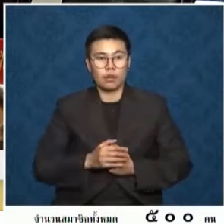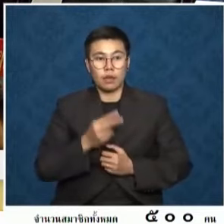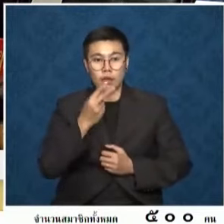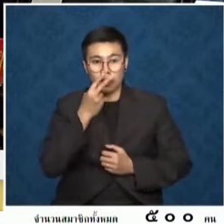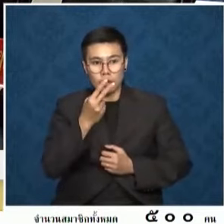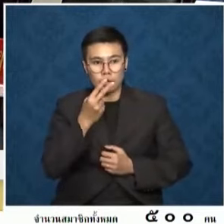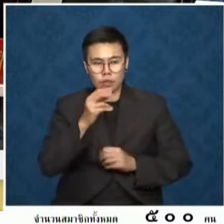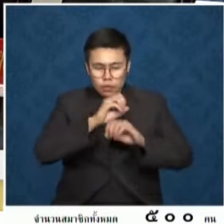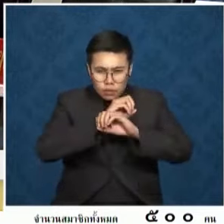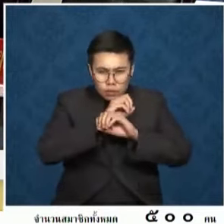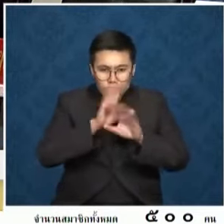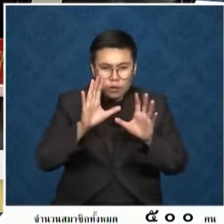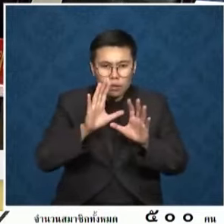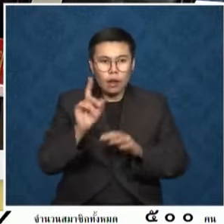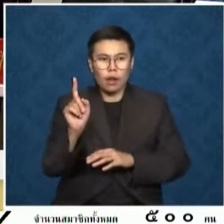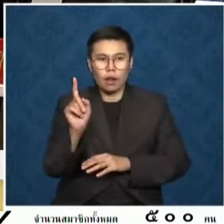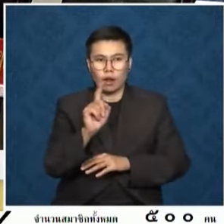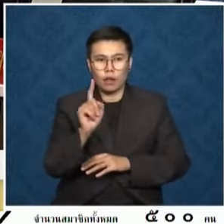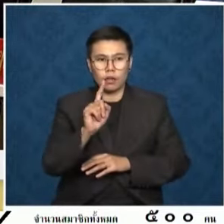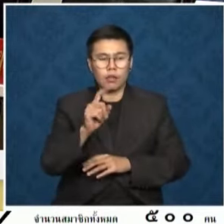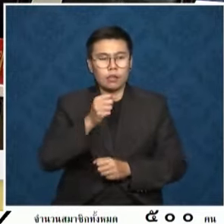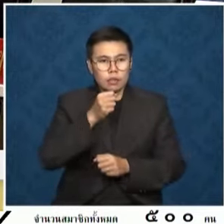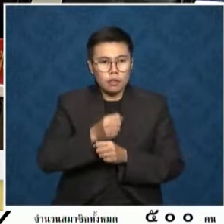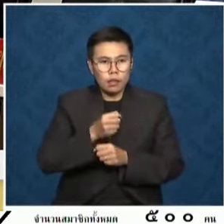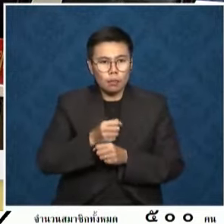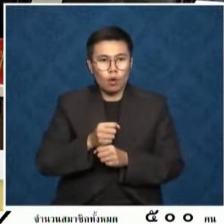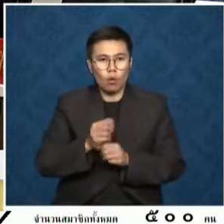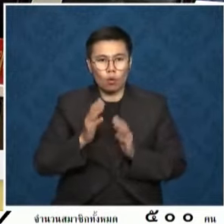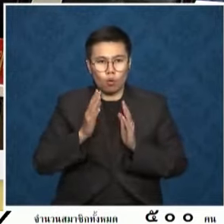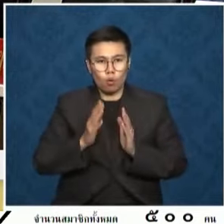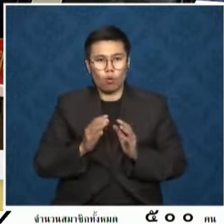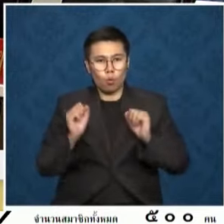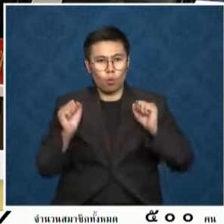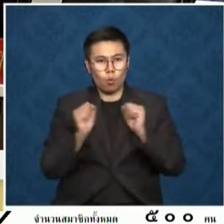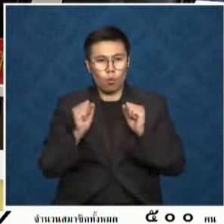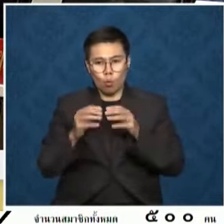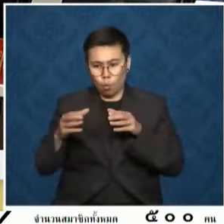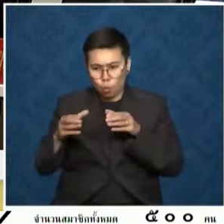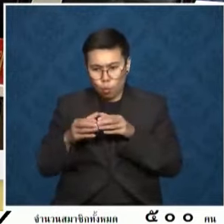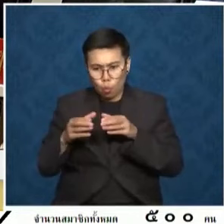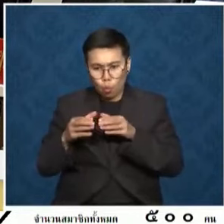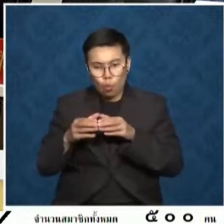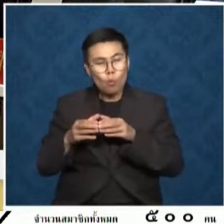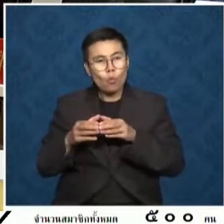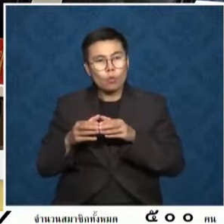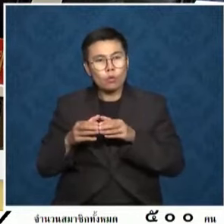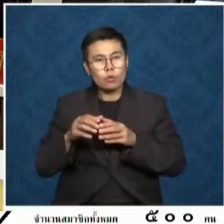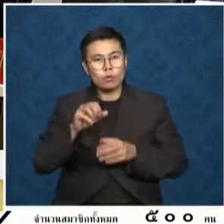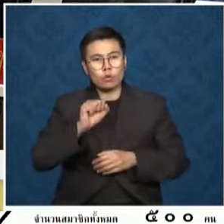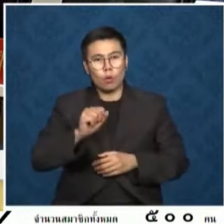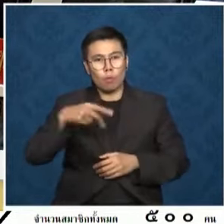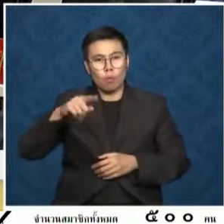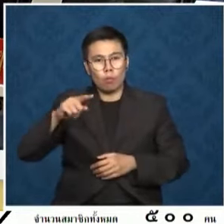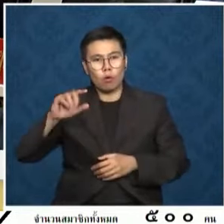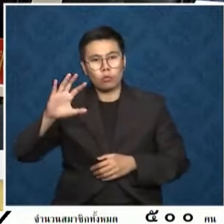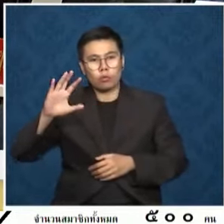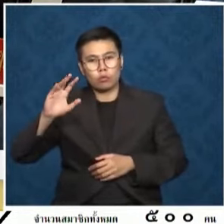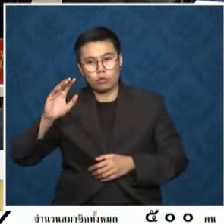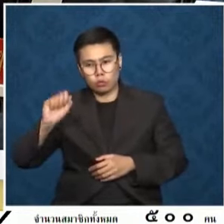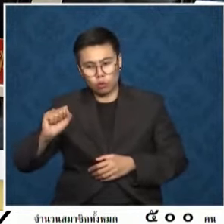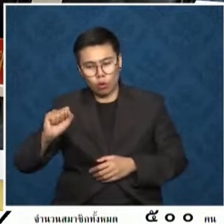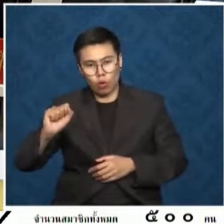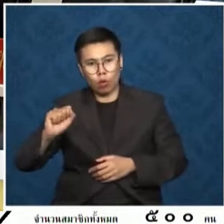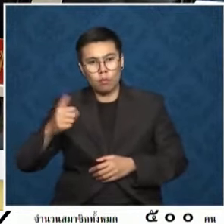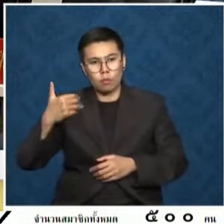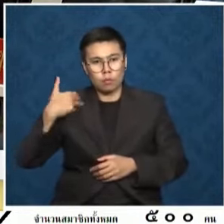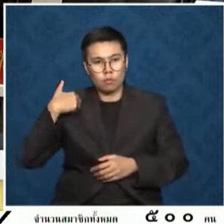นขึ้นเรื่อยๆครับของการสร้างความหวาดกลัวกลุ่มที่เรียกตัวเองว่าสปปส.โ